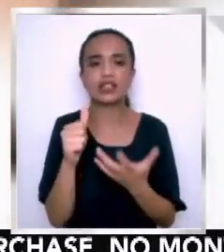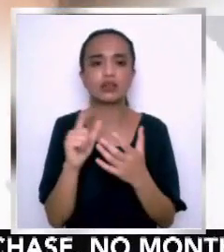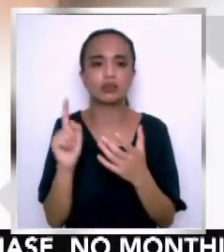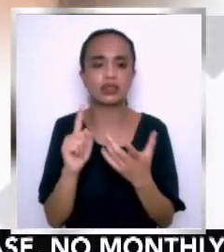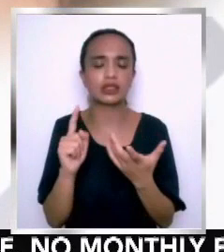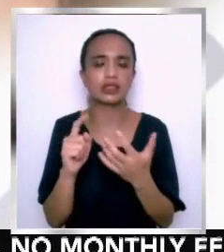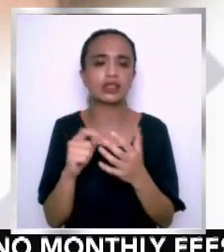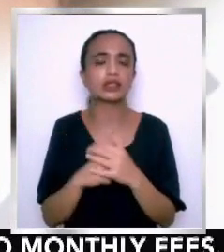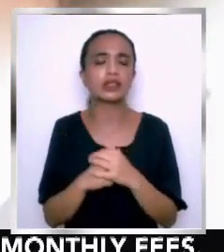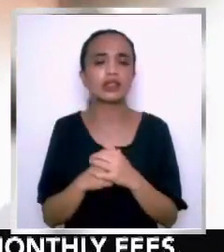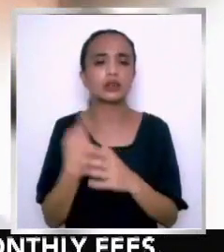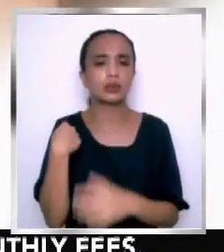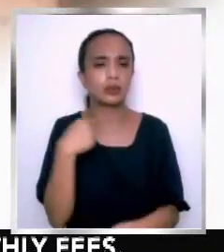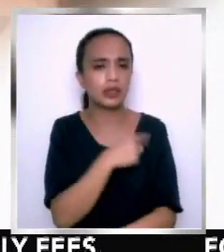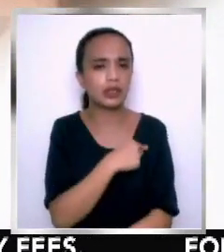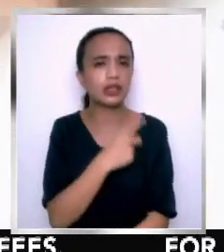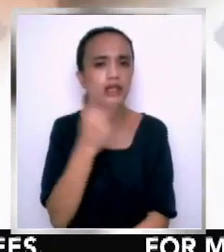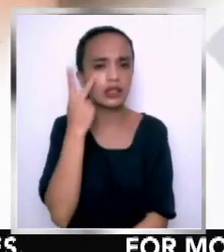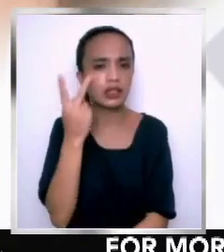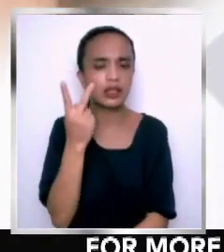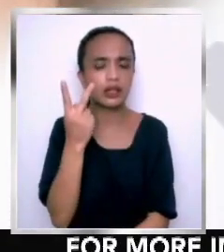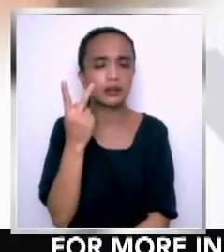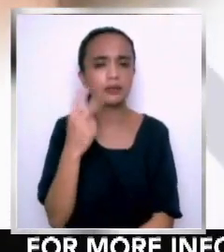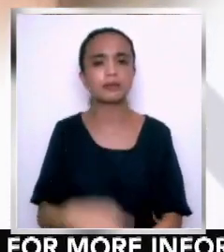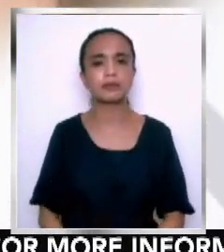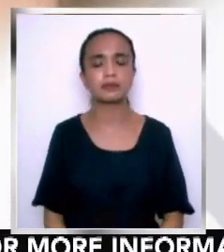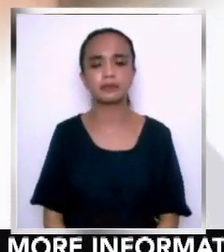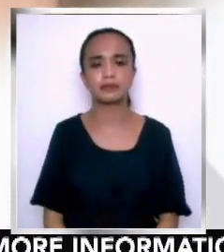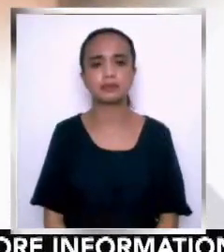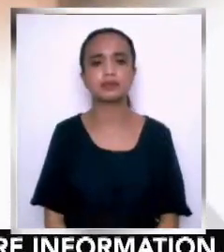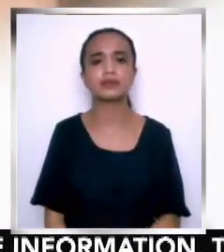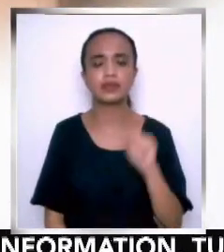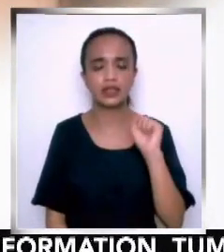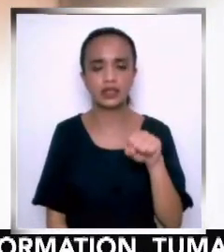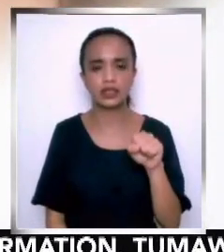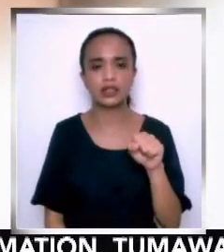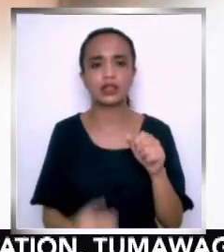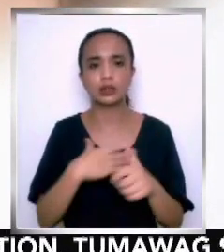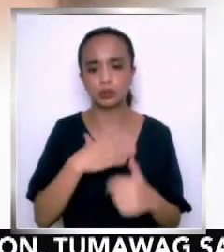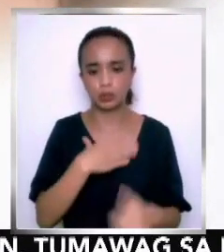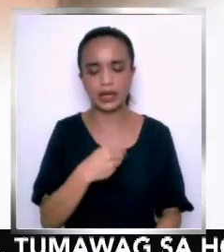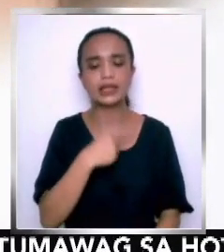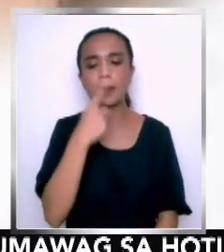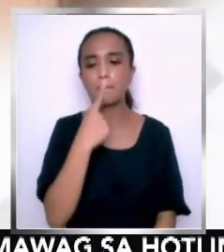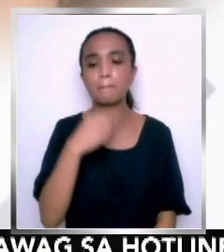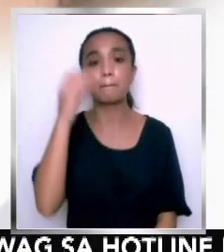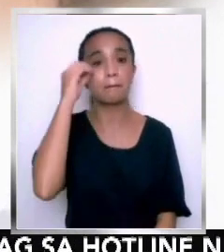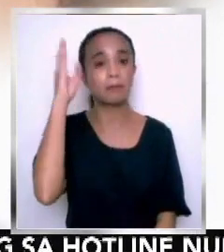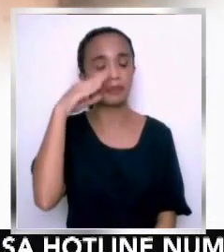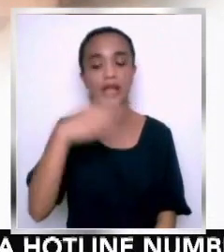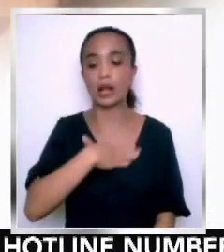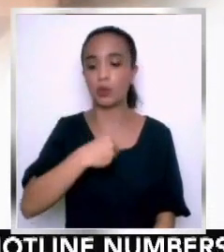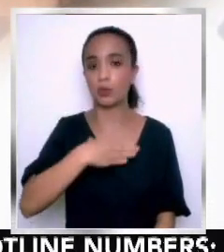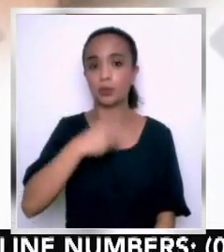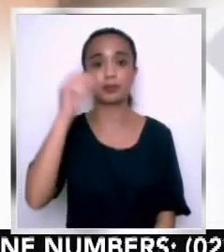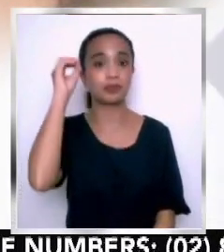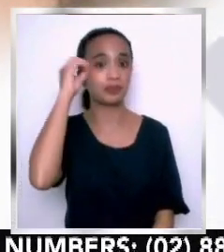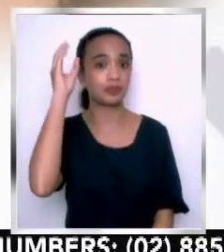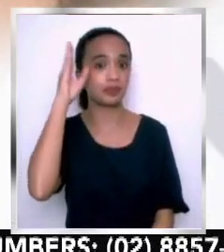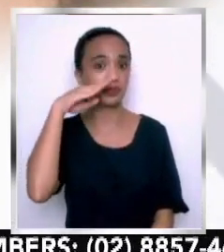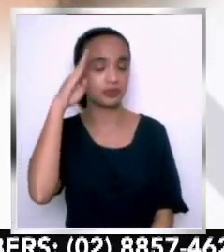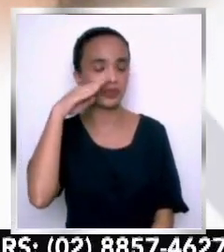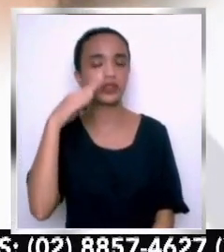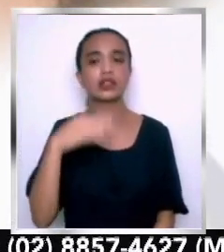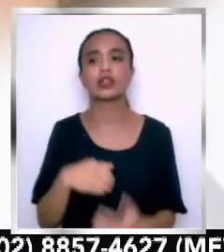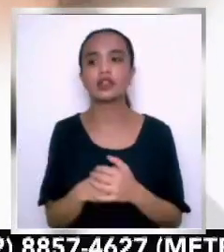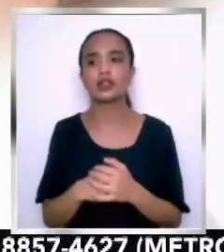looking at on both red and white onion. Kung ang white onion po, ito po ay if we aangkat,